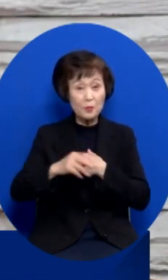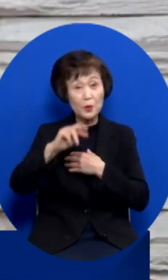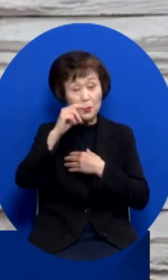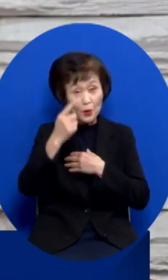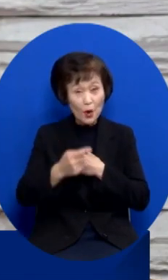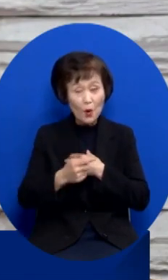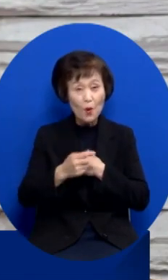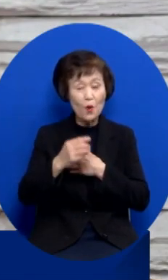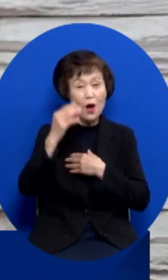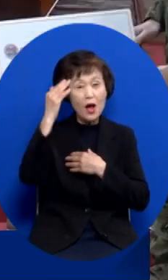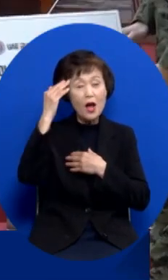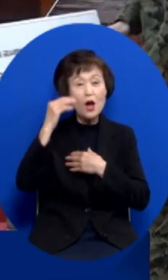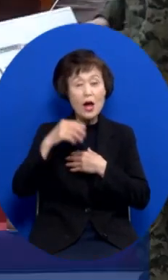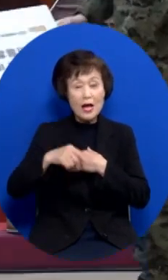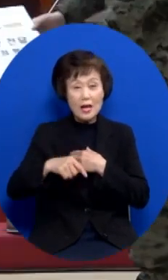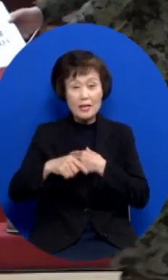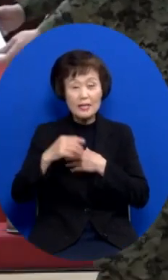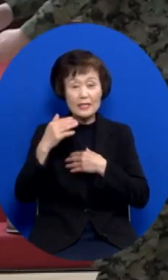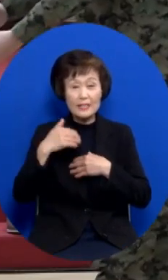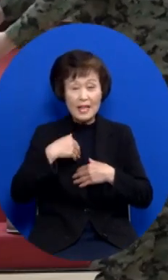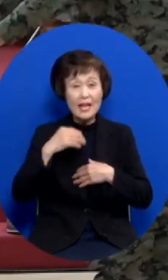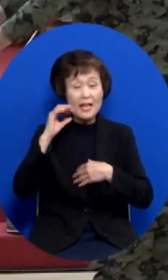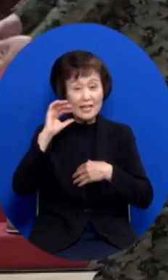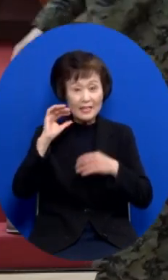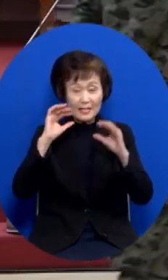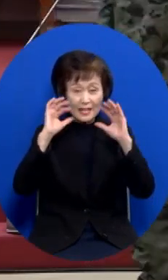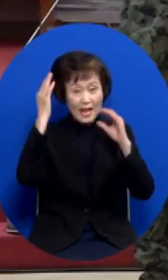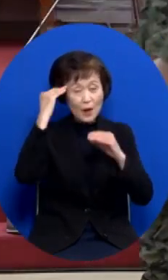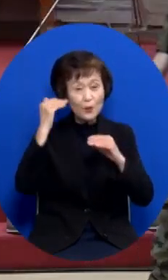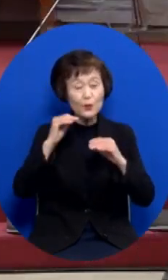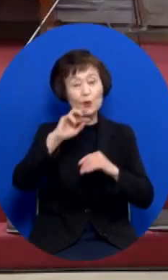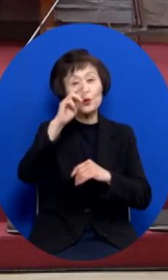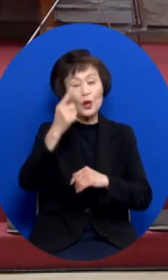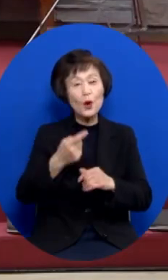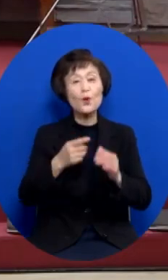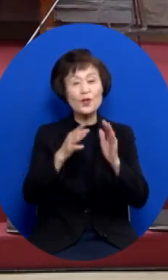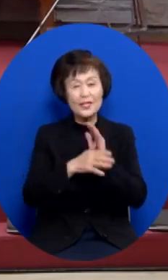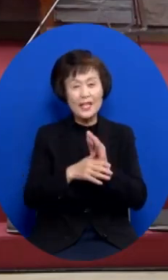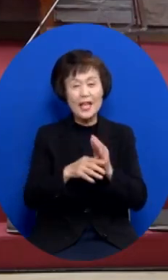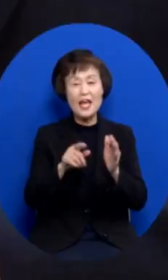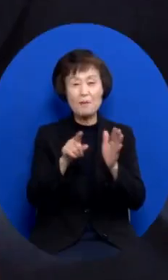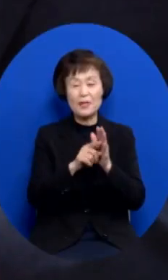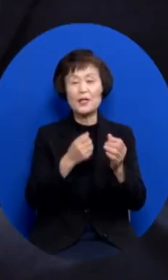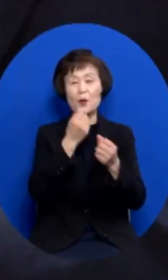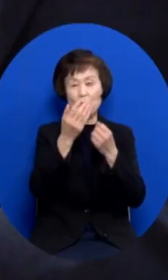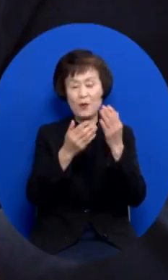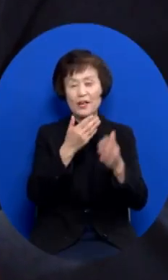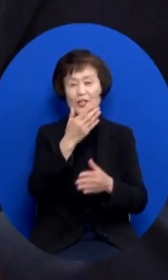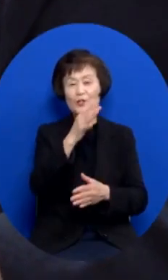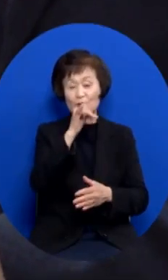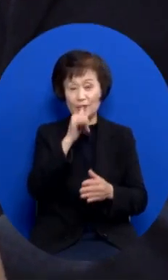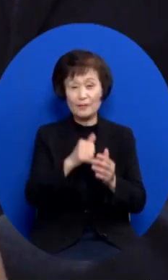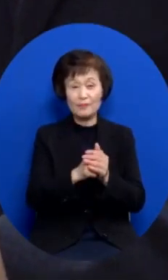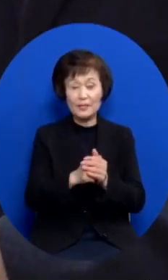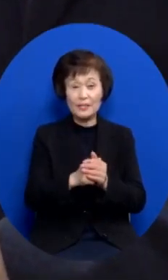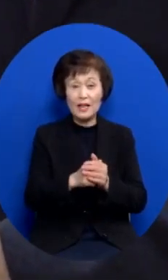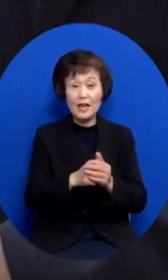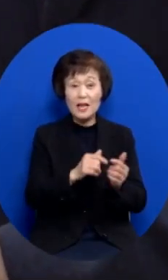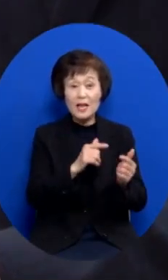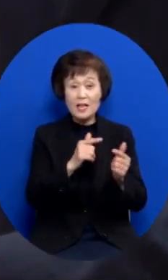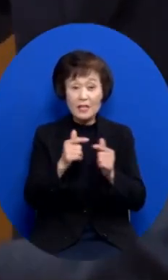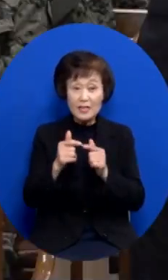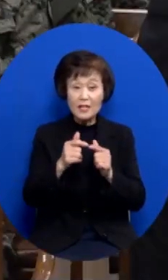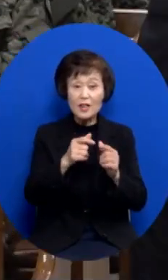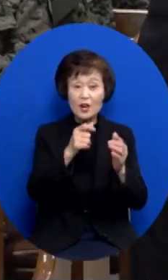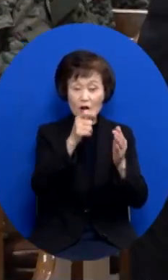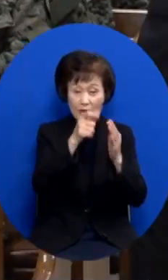그때 고백하게 될 것입니다. 이어진 환송식에서 감리회 중부연회와 남부연회, 계산중앙교회